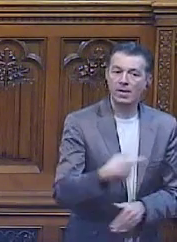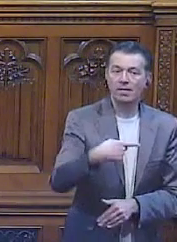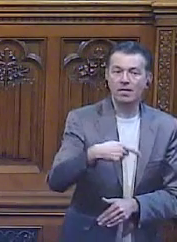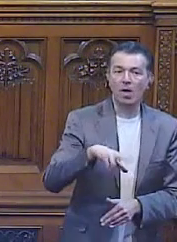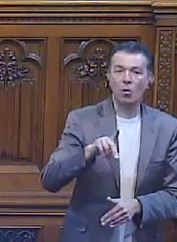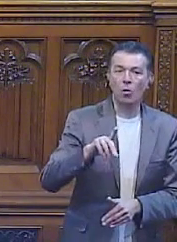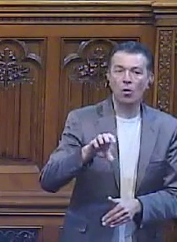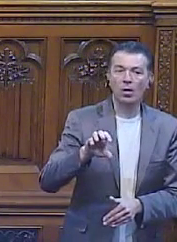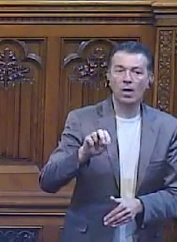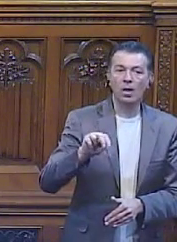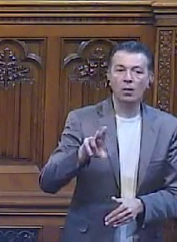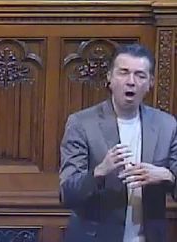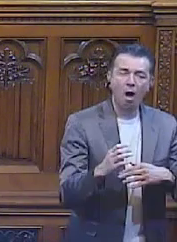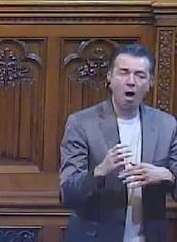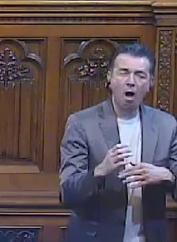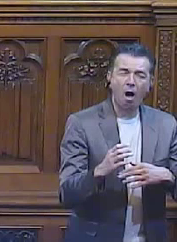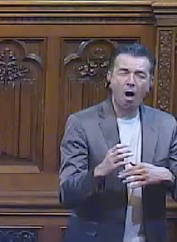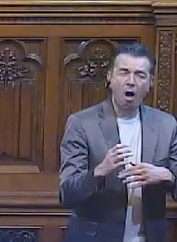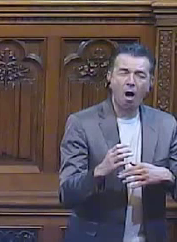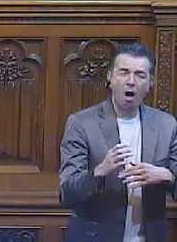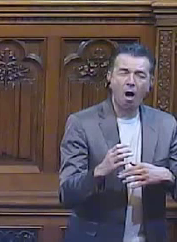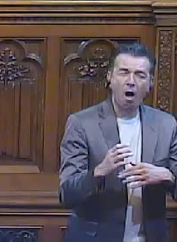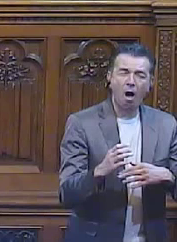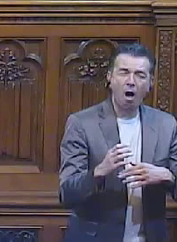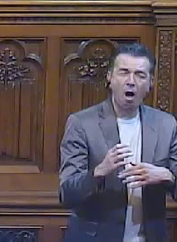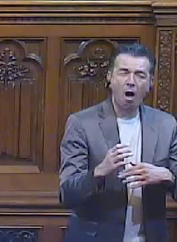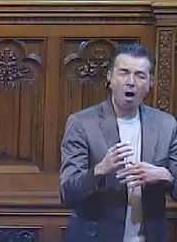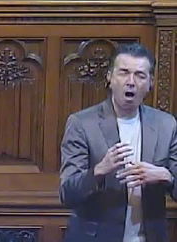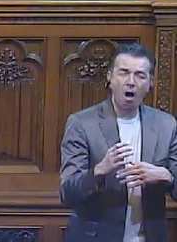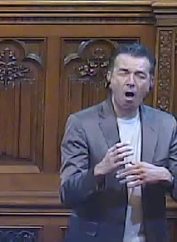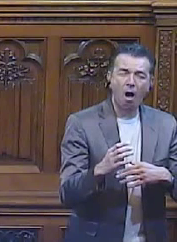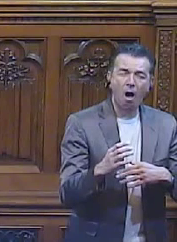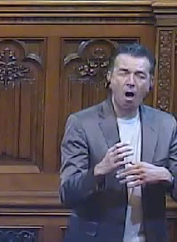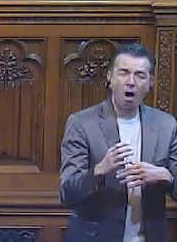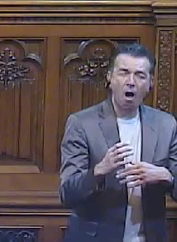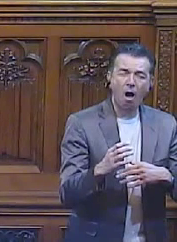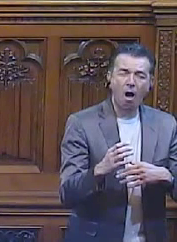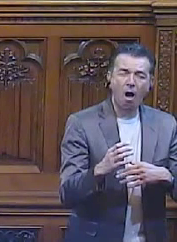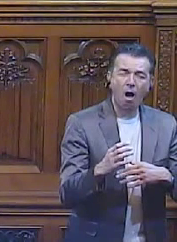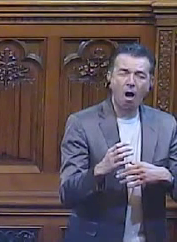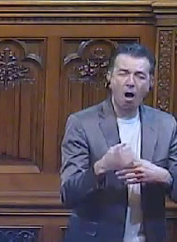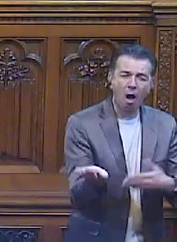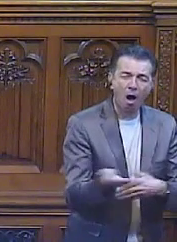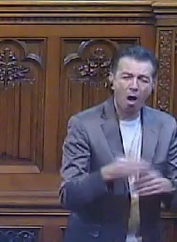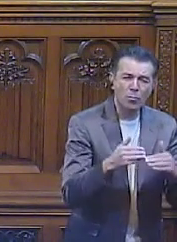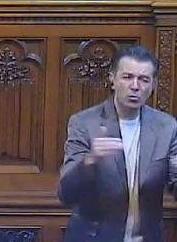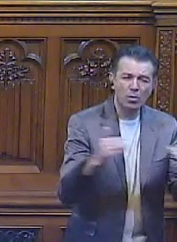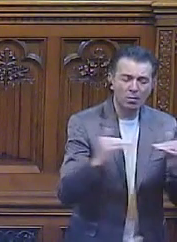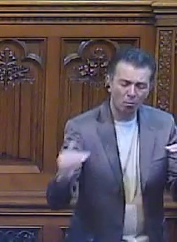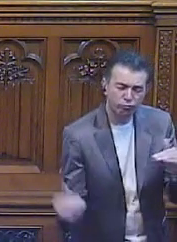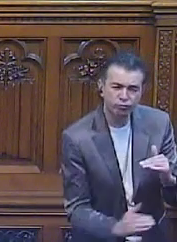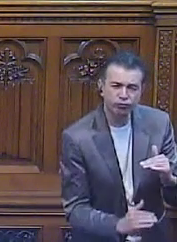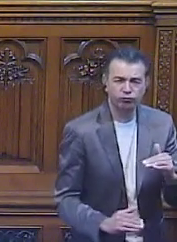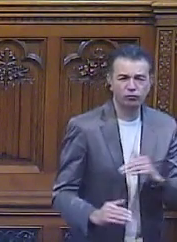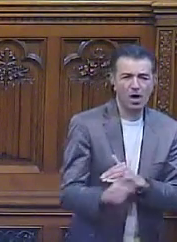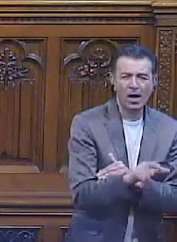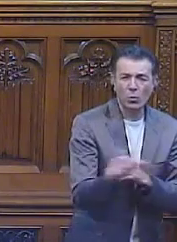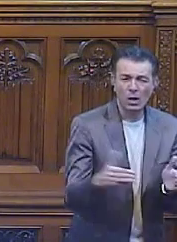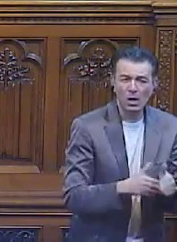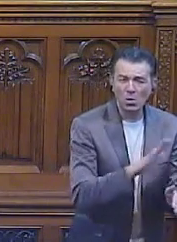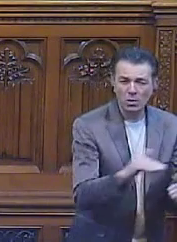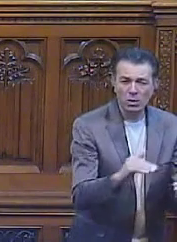über 400.000 Wienerinnen und Wiener leben derzeit unter der Armutsgrenze. 100.000 Kinder leben unter der Armutsgrenze. Und das